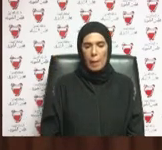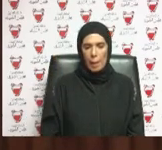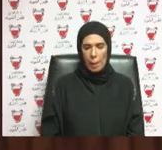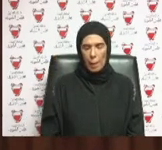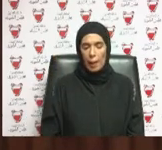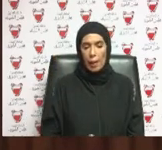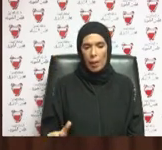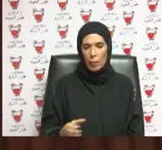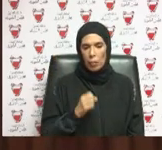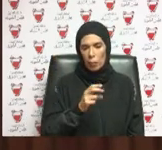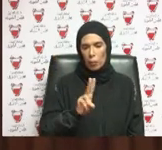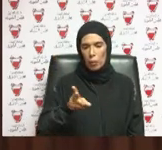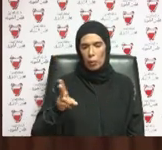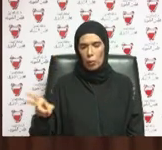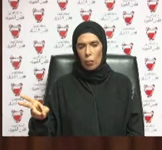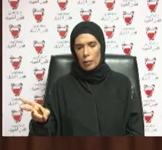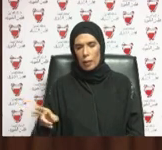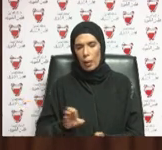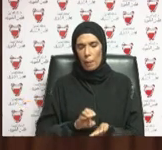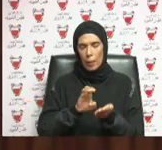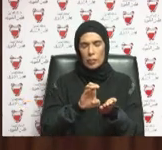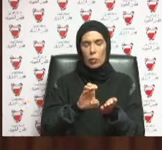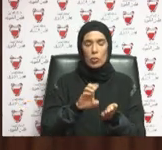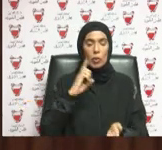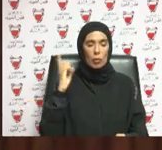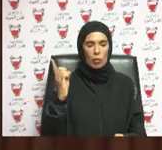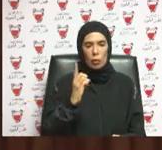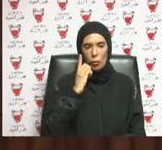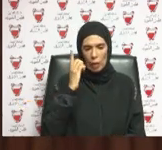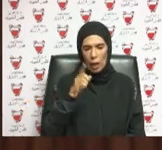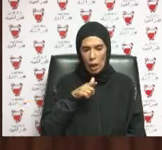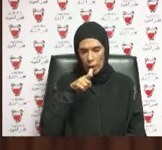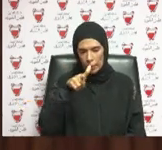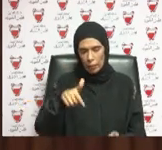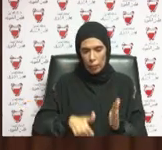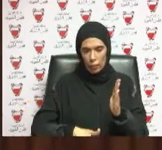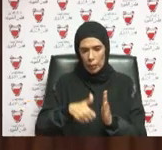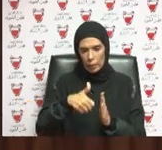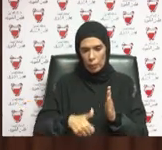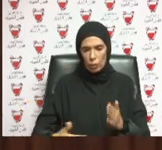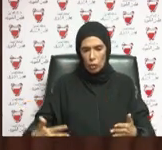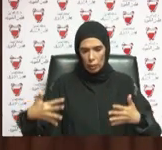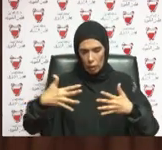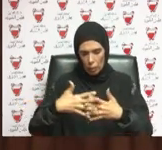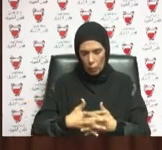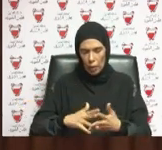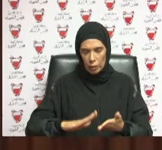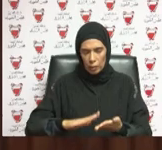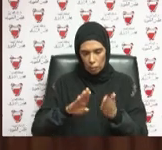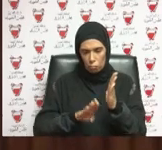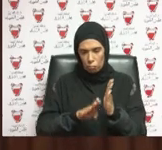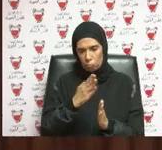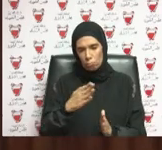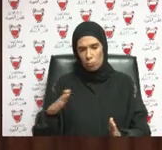حصل سموه على العديد من الجوائز العالمية كاعتراف دولي بإنجازاته وإسهاماته التنموية على